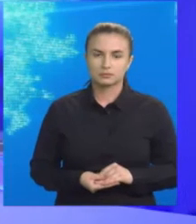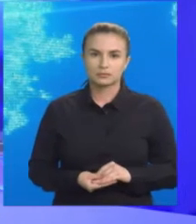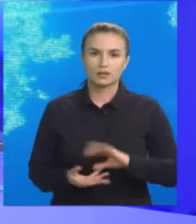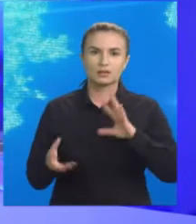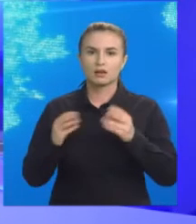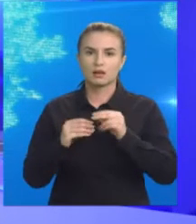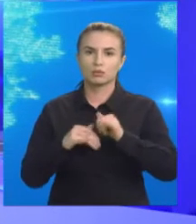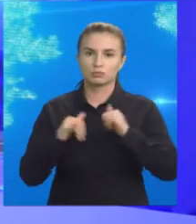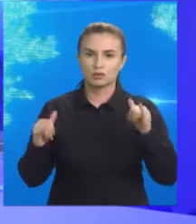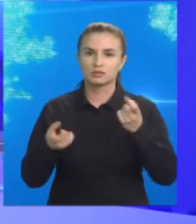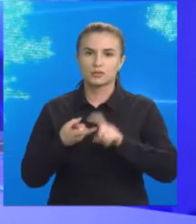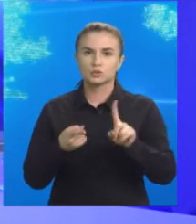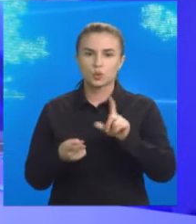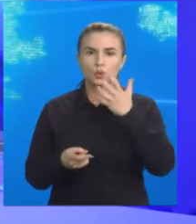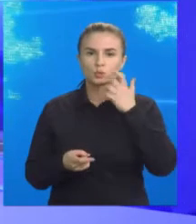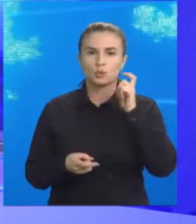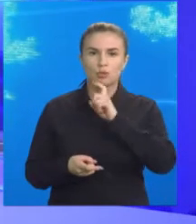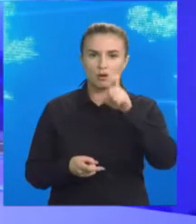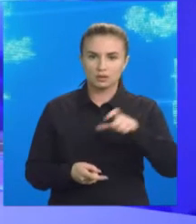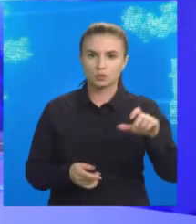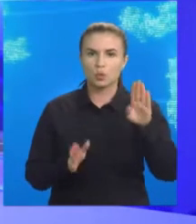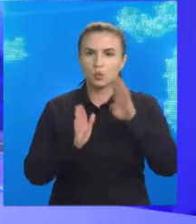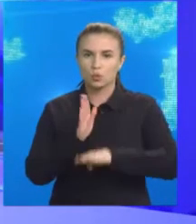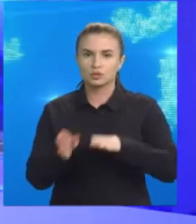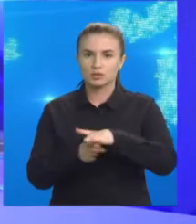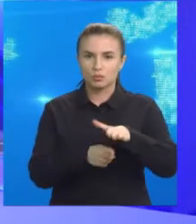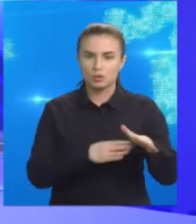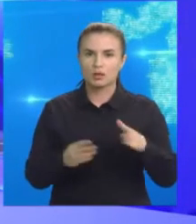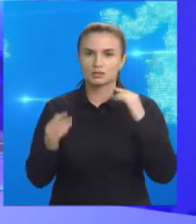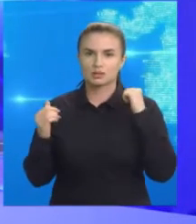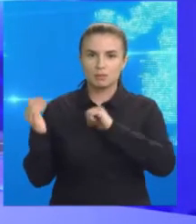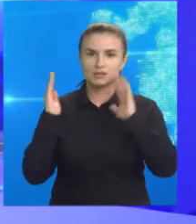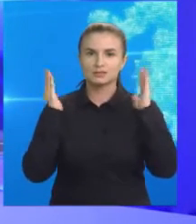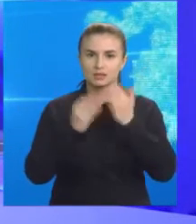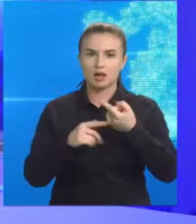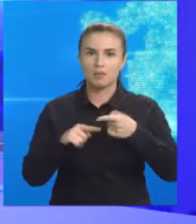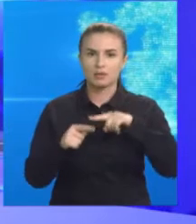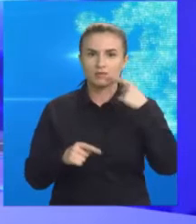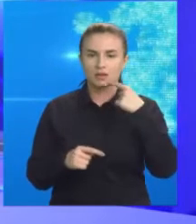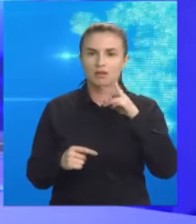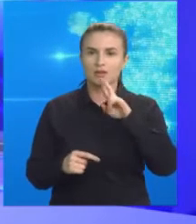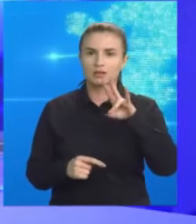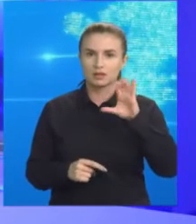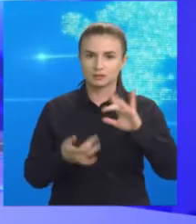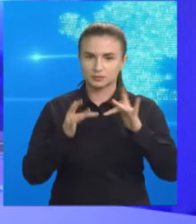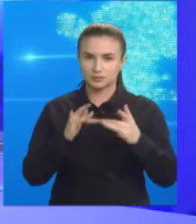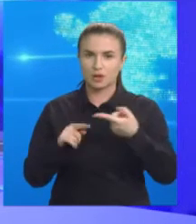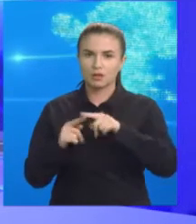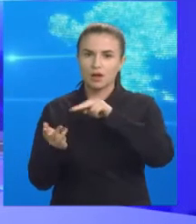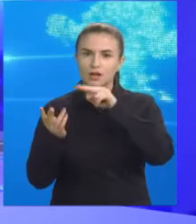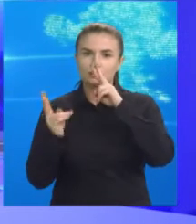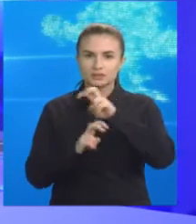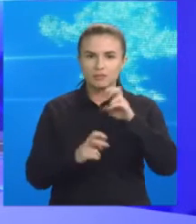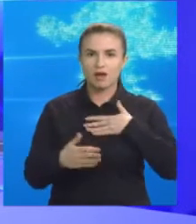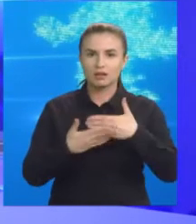Число зараженных растет на фоне того, что южноуральцы стали хуже соблюдать режим самоизоляции. Об этом свидетельствуют данные Яндекса. Он оценивает уровень активности на